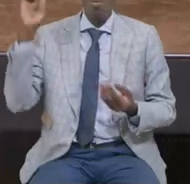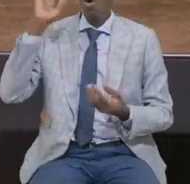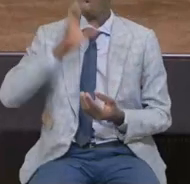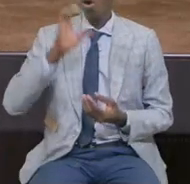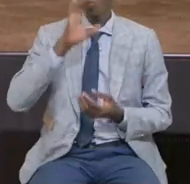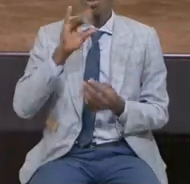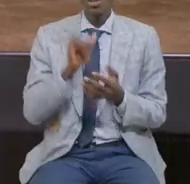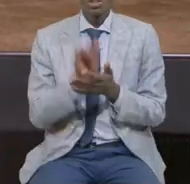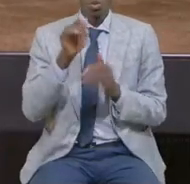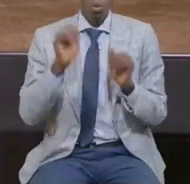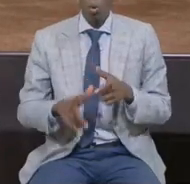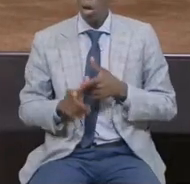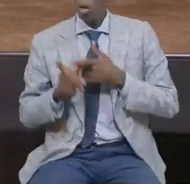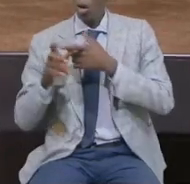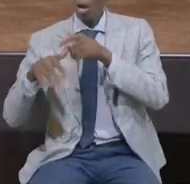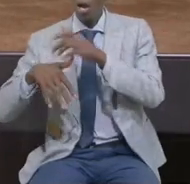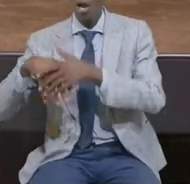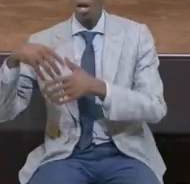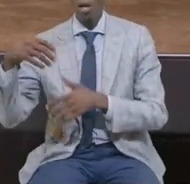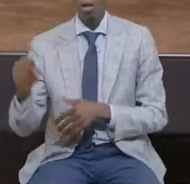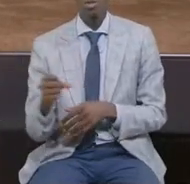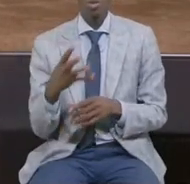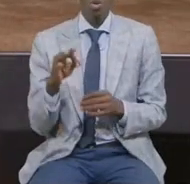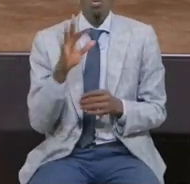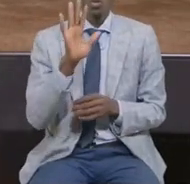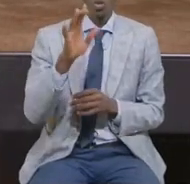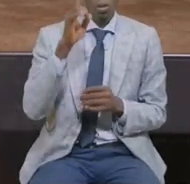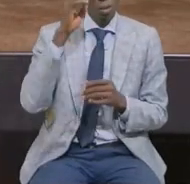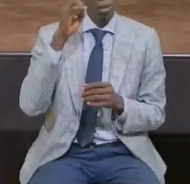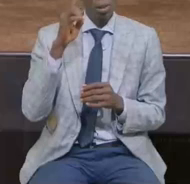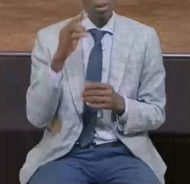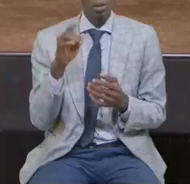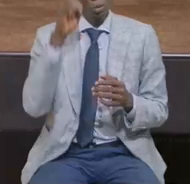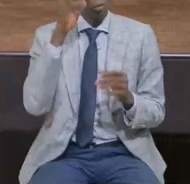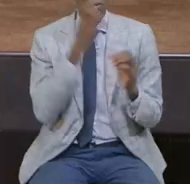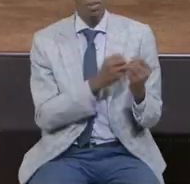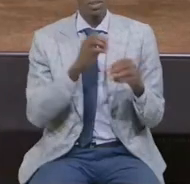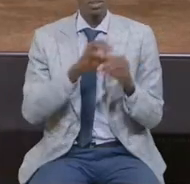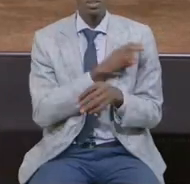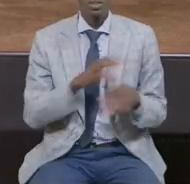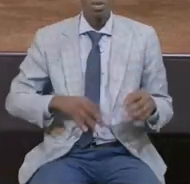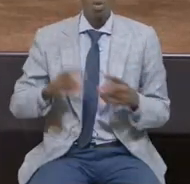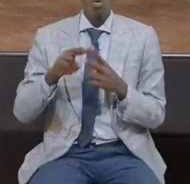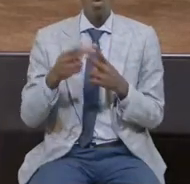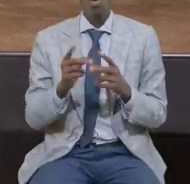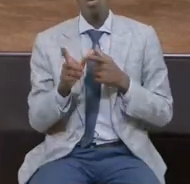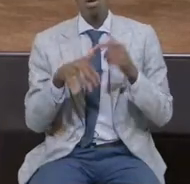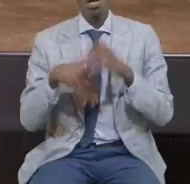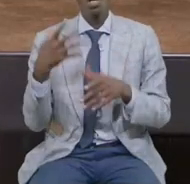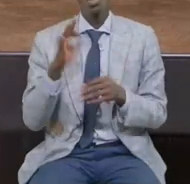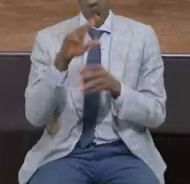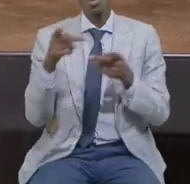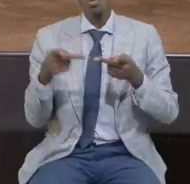chauffer le feu, pour que vous fuyez. Soit que vous fuyez la foi chrétienne, ou bien que vous abandonniez votre lieu